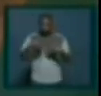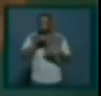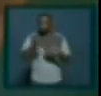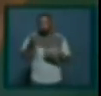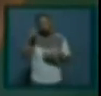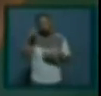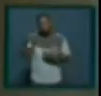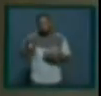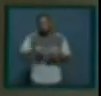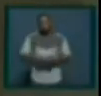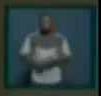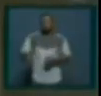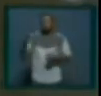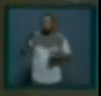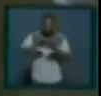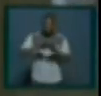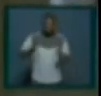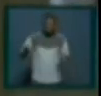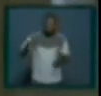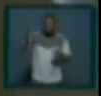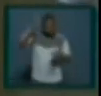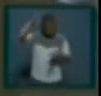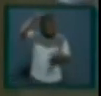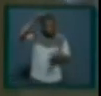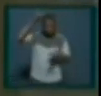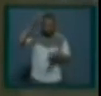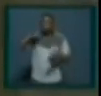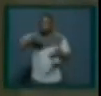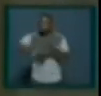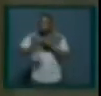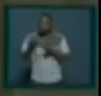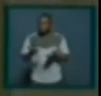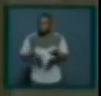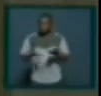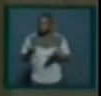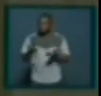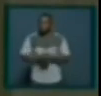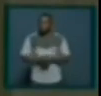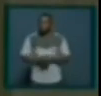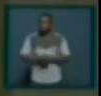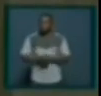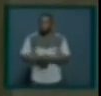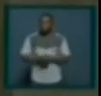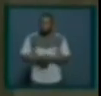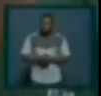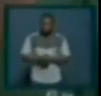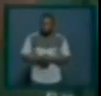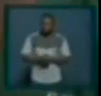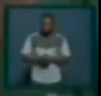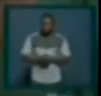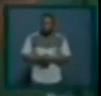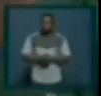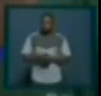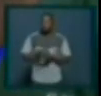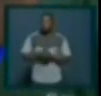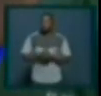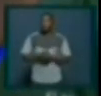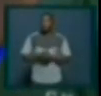ouvrir son crâne dans son service. C'est un gain économique parce que le pays n'évacue